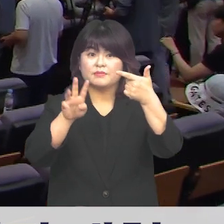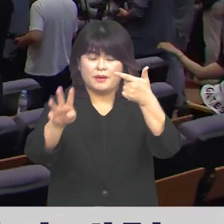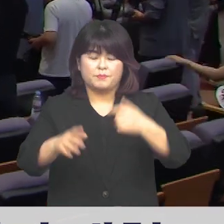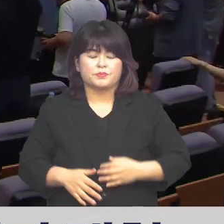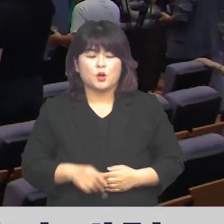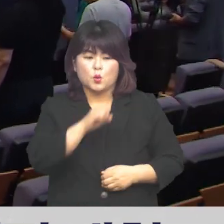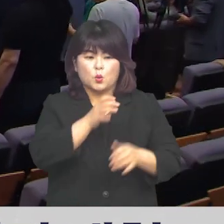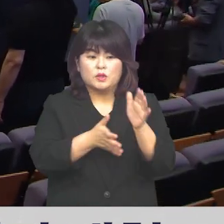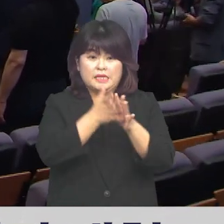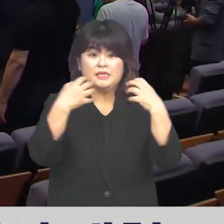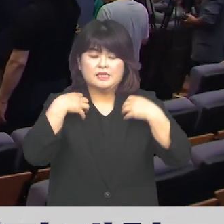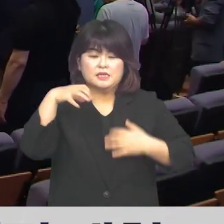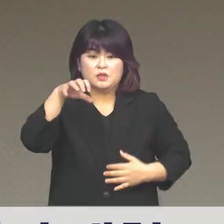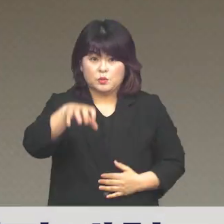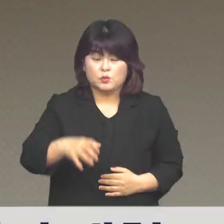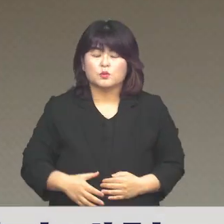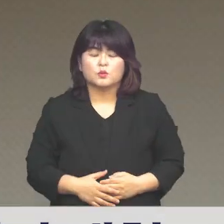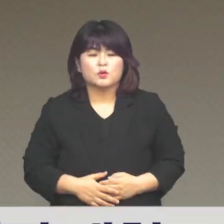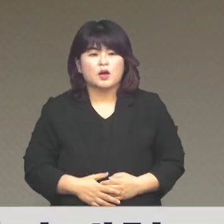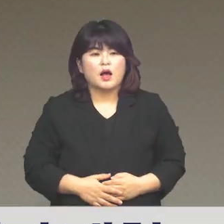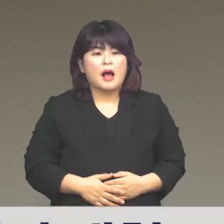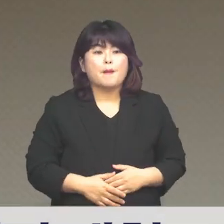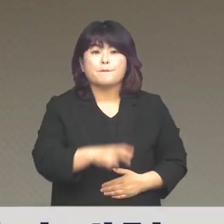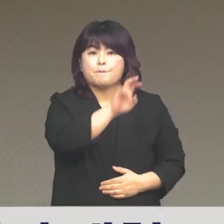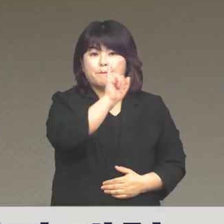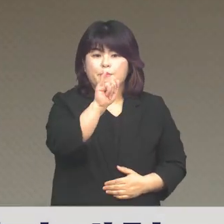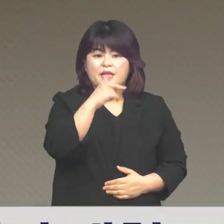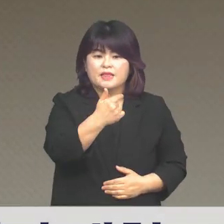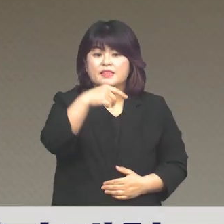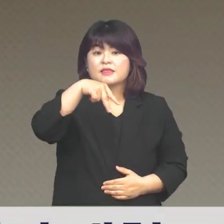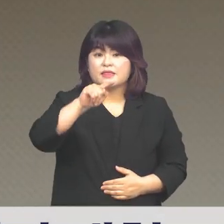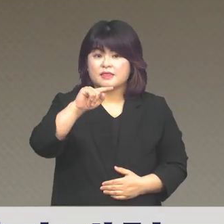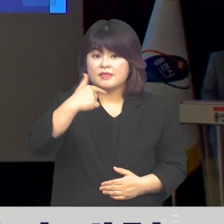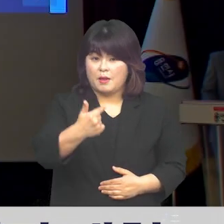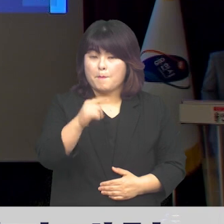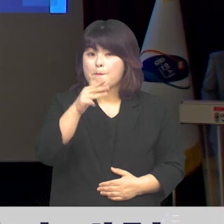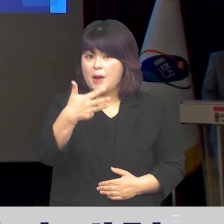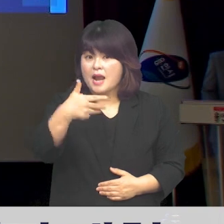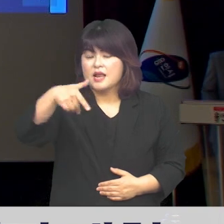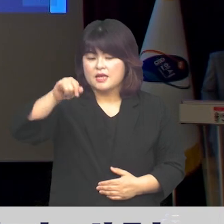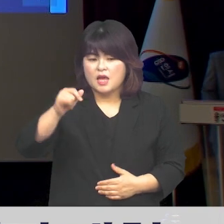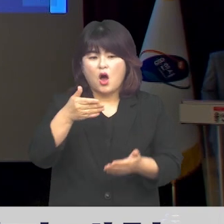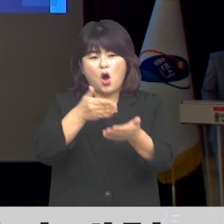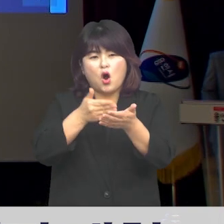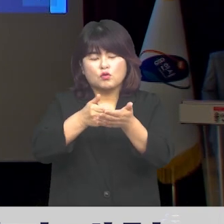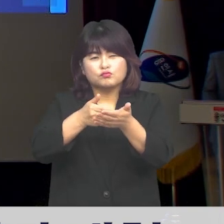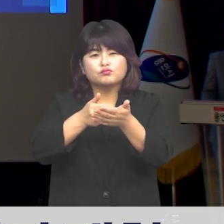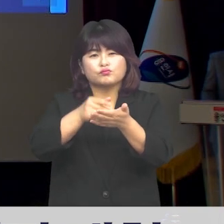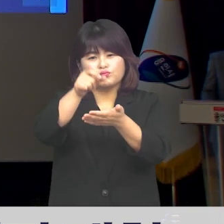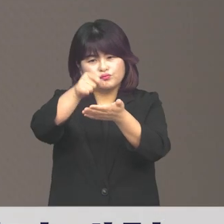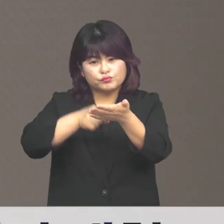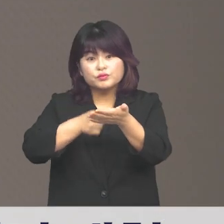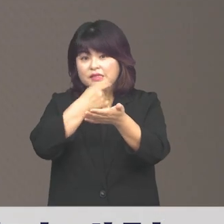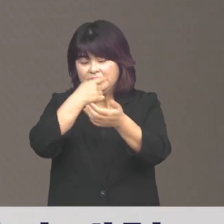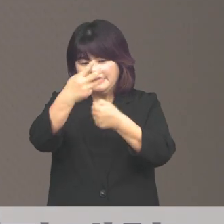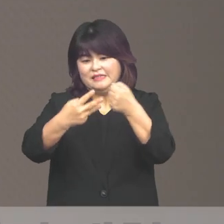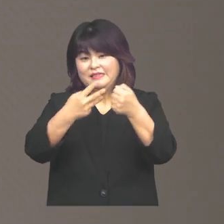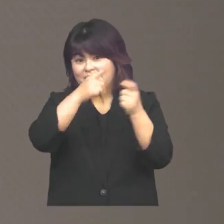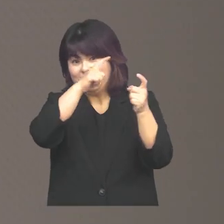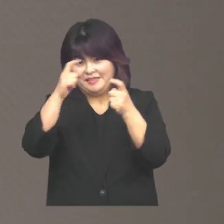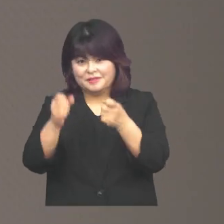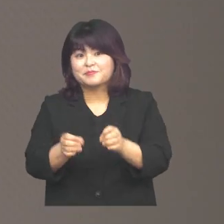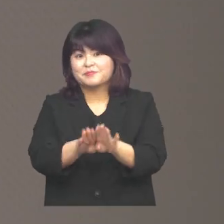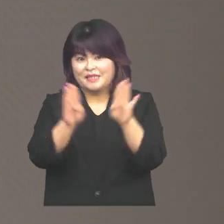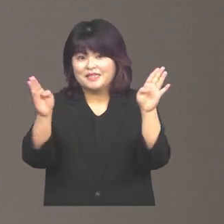용인특례시는 지난 23일 시청 에이스홀에서 민선 8기 3주년 언론 브리핑을 개최했습니다.